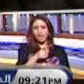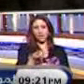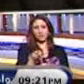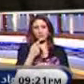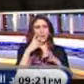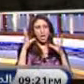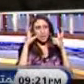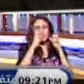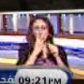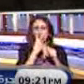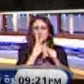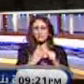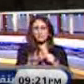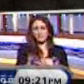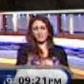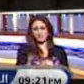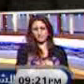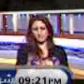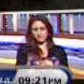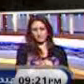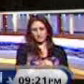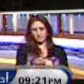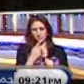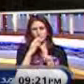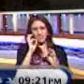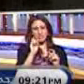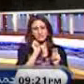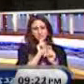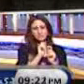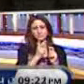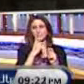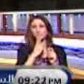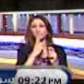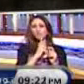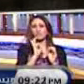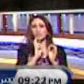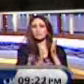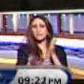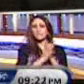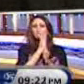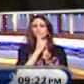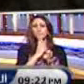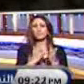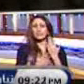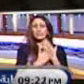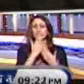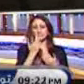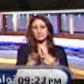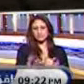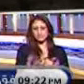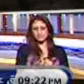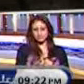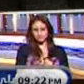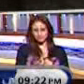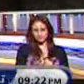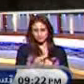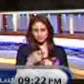مبنى عندنا مملوك لينا احنا عاملينه على قدر جميل جدا اللي هو مملوك للحكومه. المبنى المستاجر